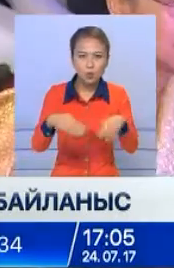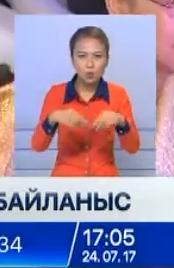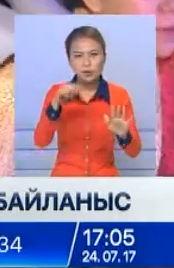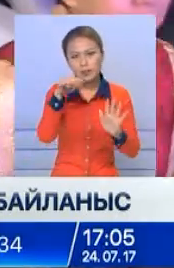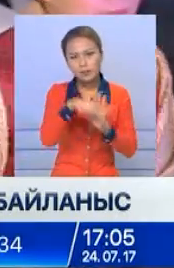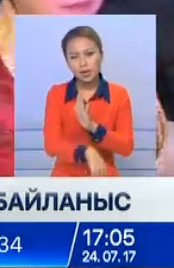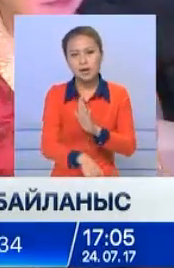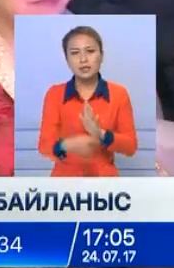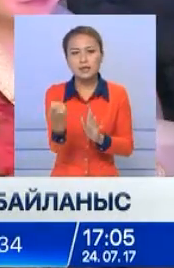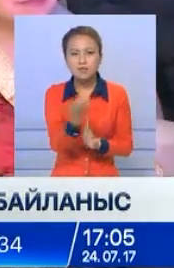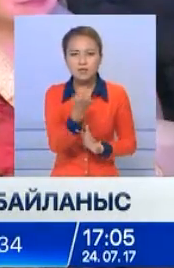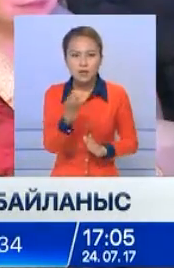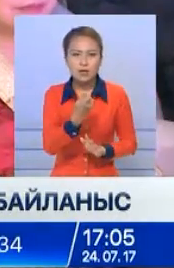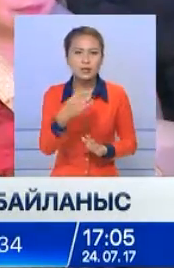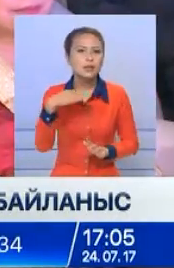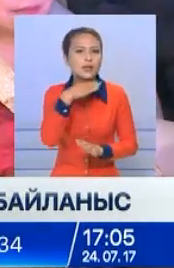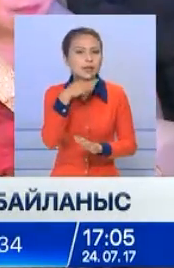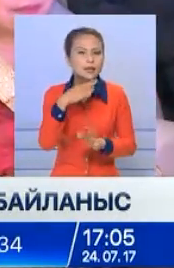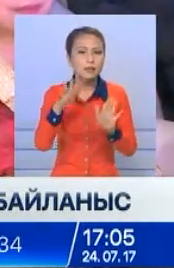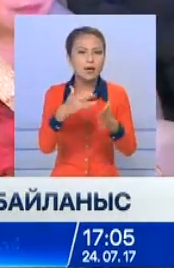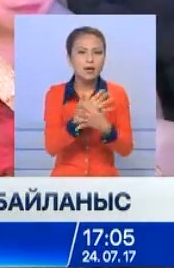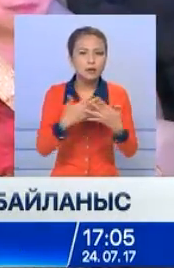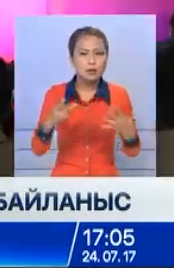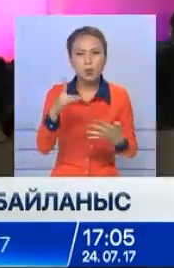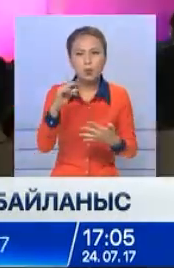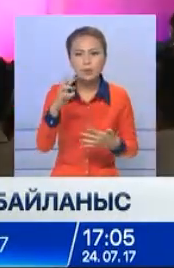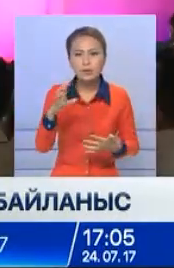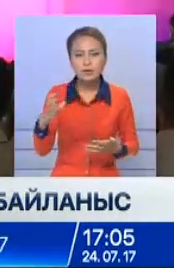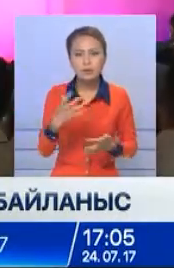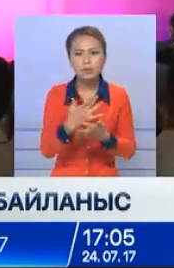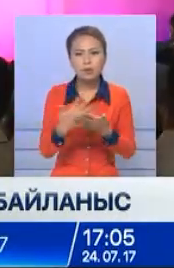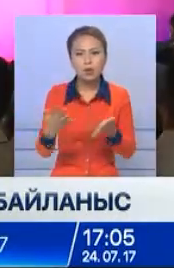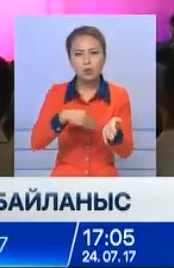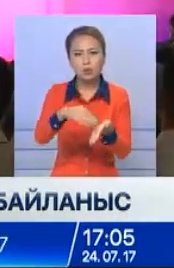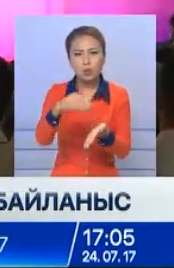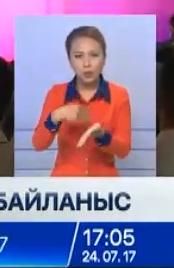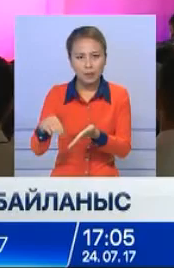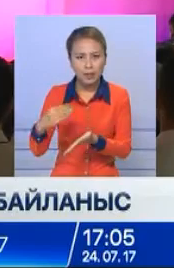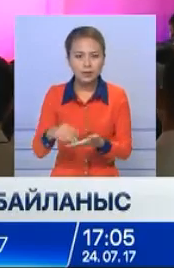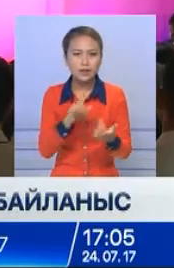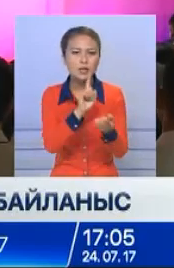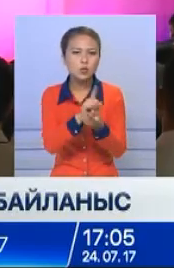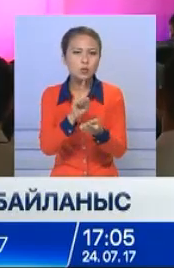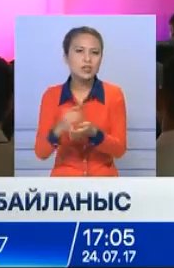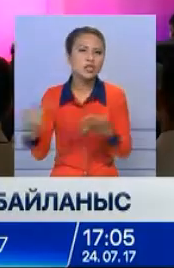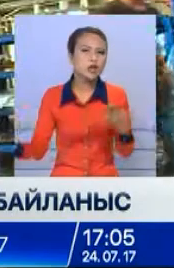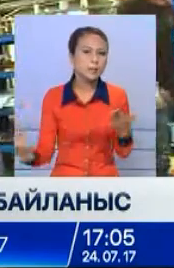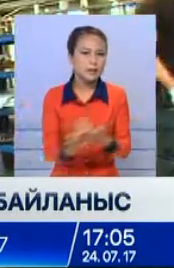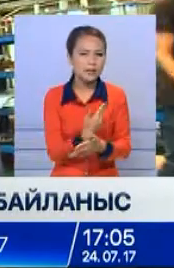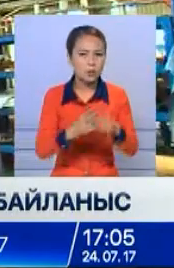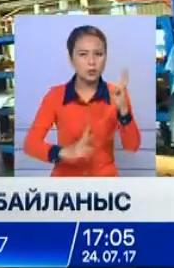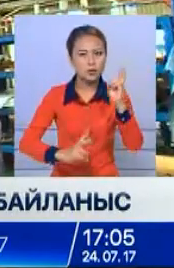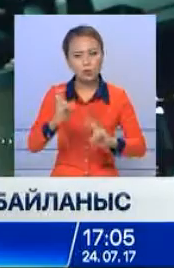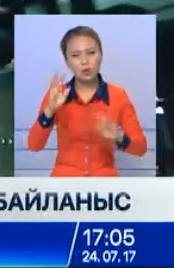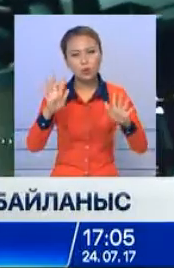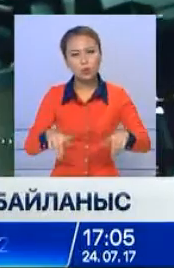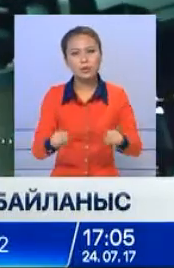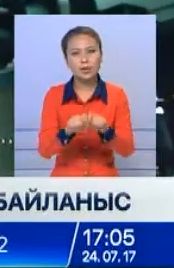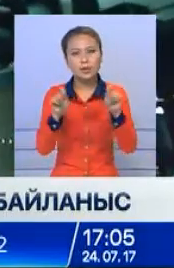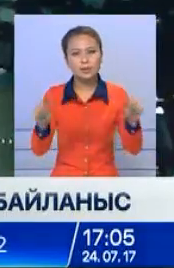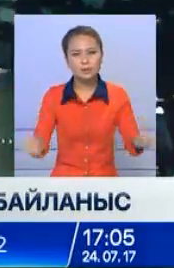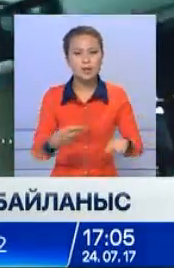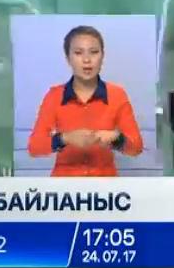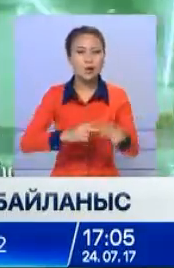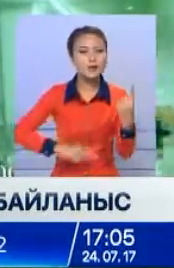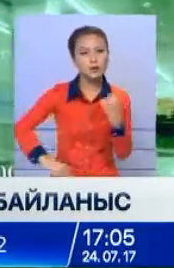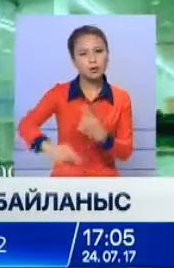ішінде астық пен ет өнімдеріне және қымызға жоғары сұраныс білдіреді. Іскерлік кездесу барысында бірлескен жаңа өндіріс орындарын құру,